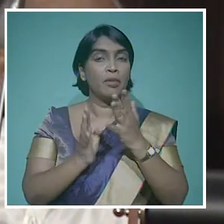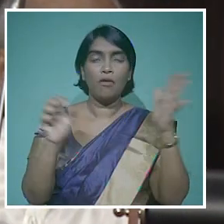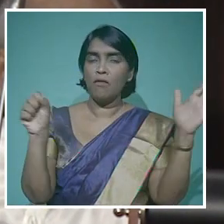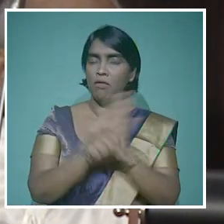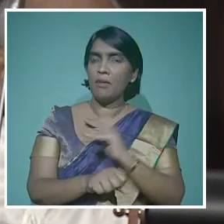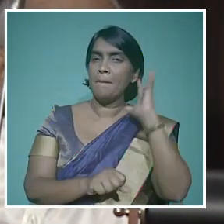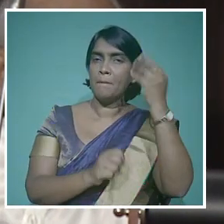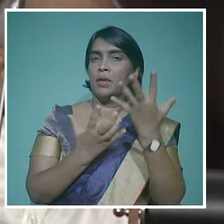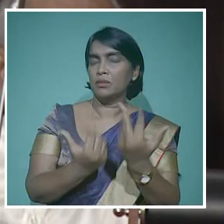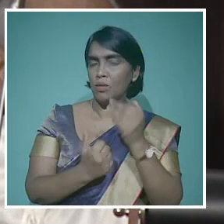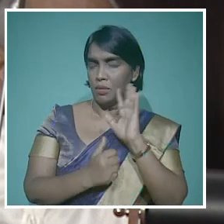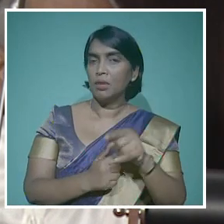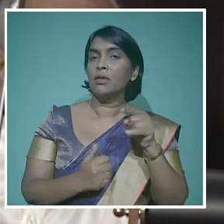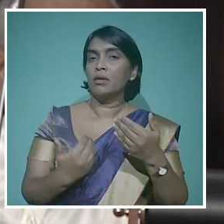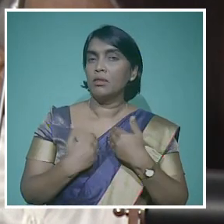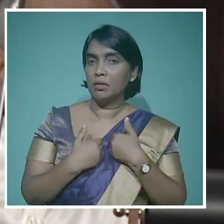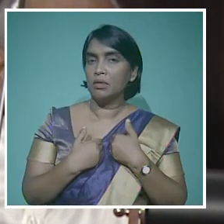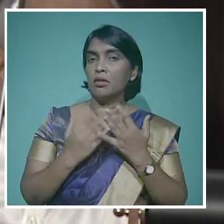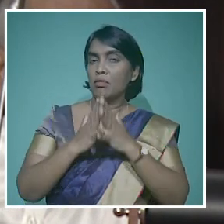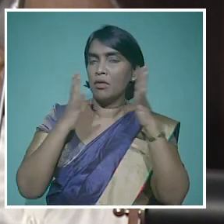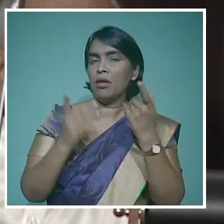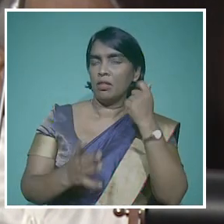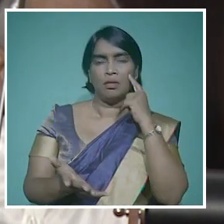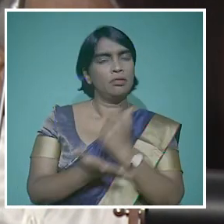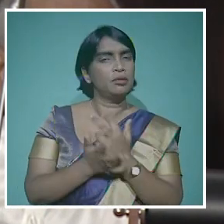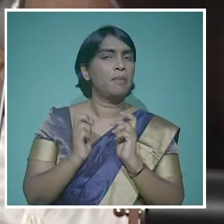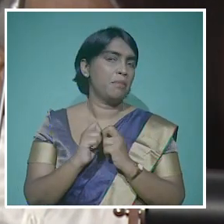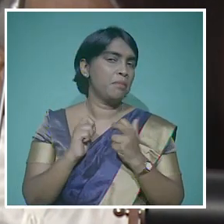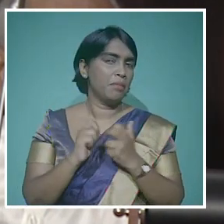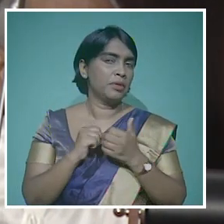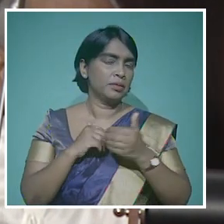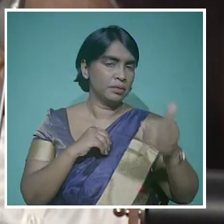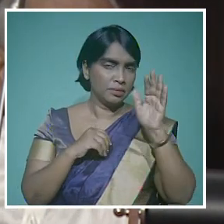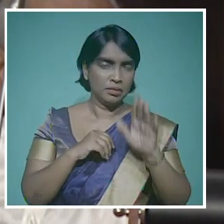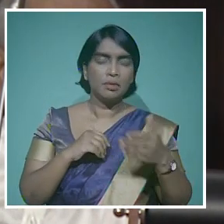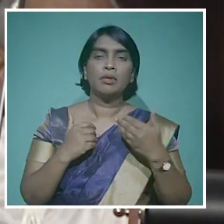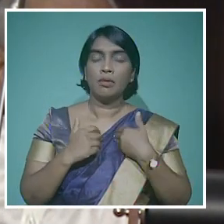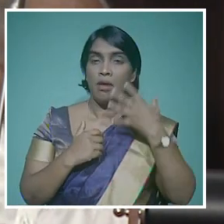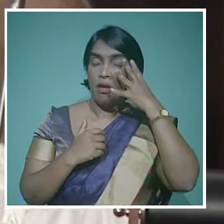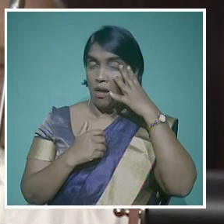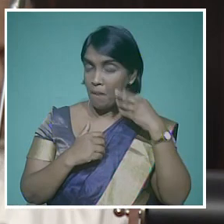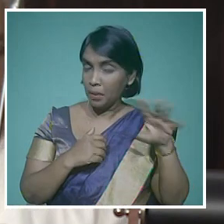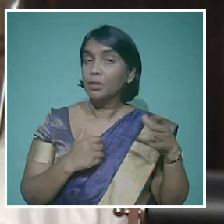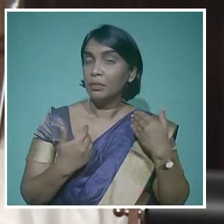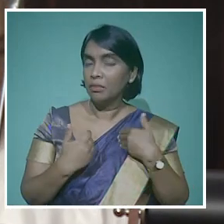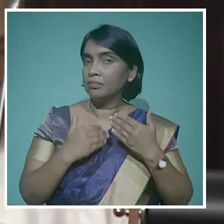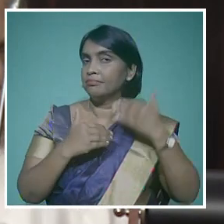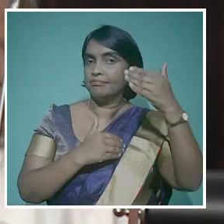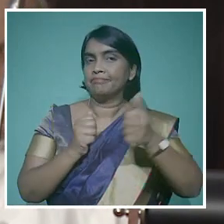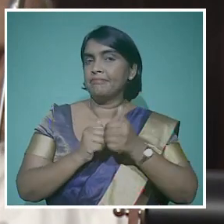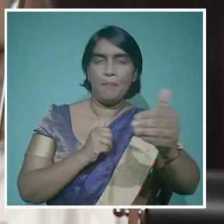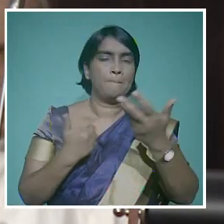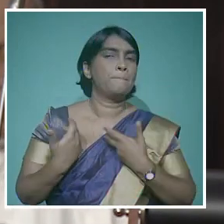ඵලදායකත්වයක් ලබා ගත යුතුයි. අප දැවන්ත ආර්ථික අර්බුදයකට මුහුණ දෙමින් සිටින බව අමතක කළොත් අපට ඉදිරි ගමනක්